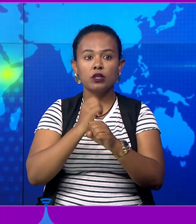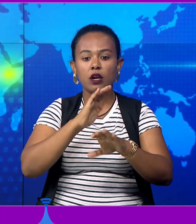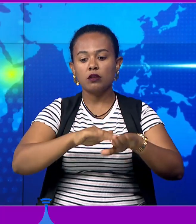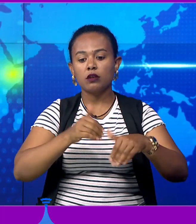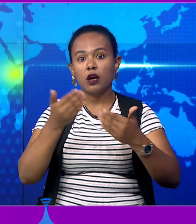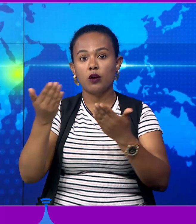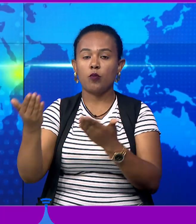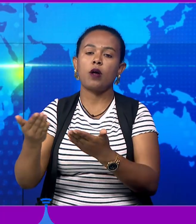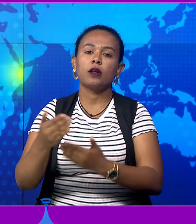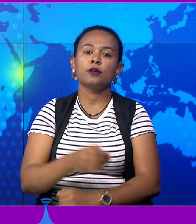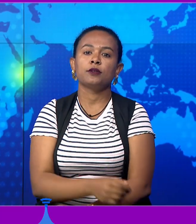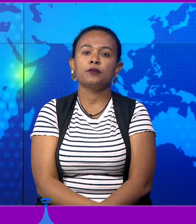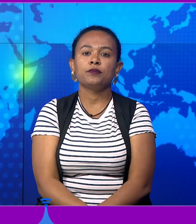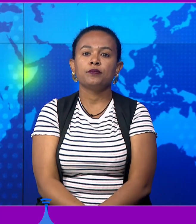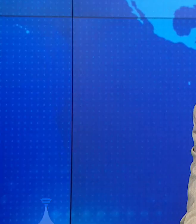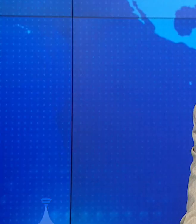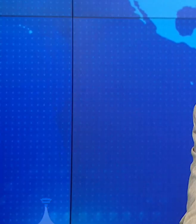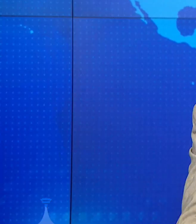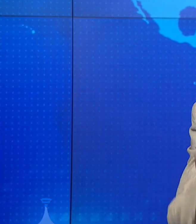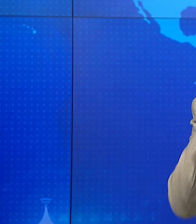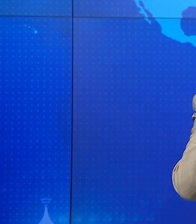አቅርበዋል።